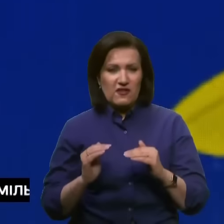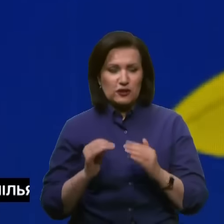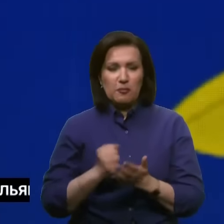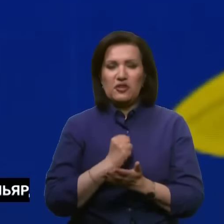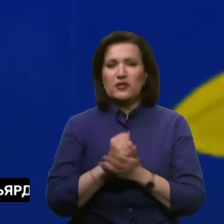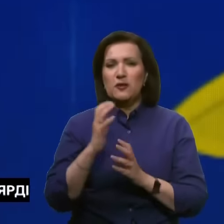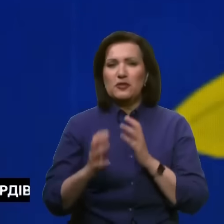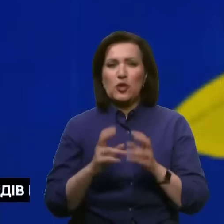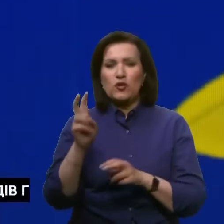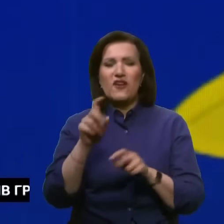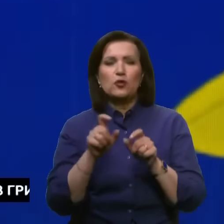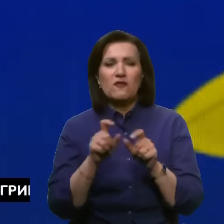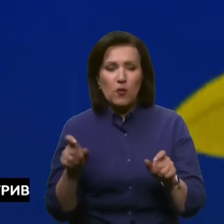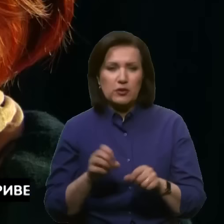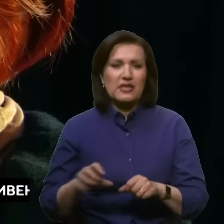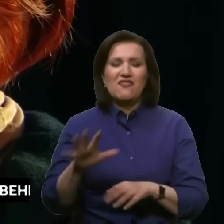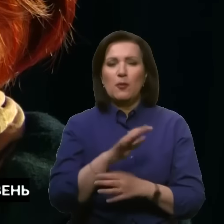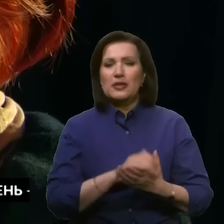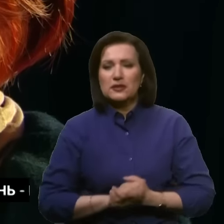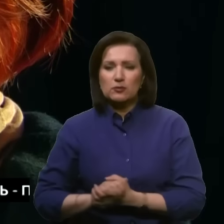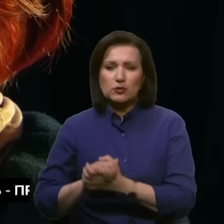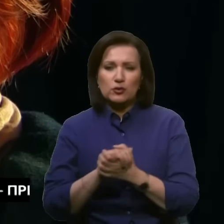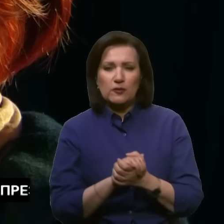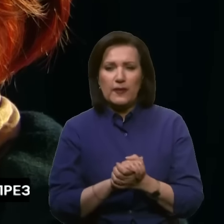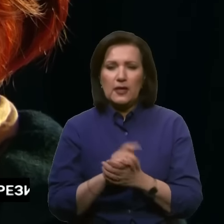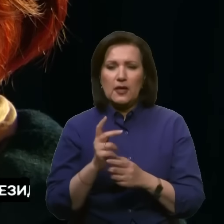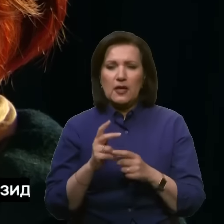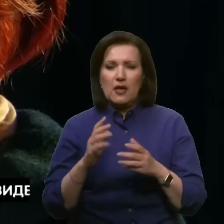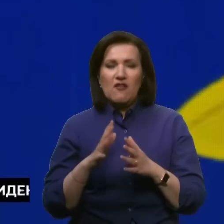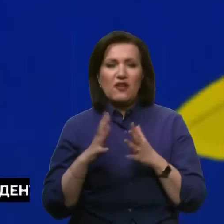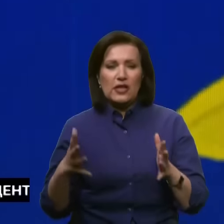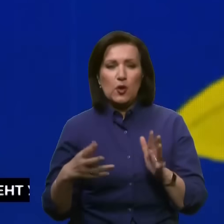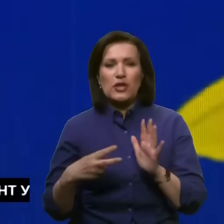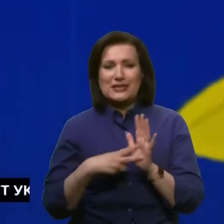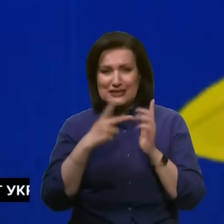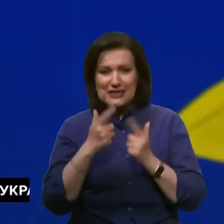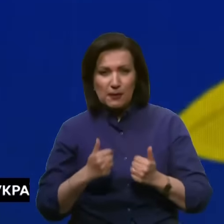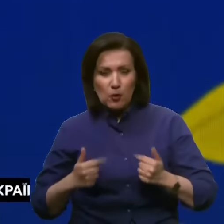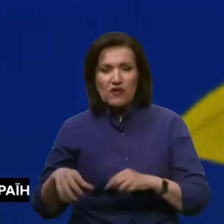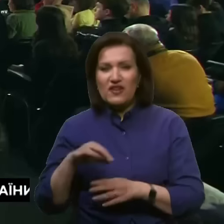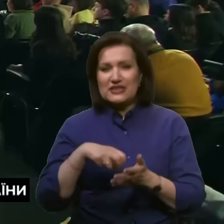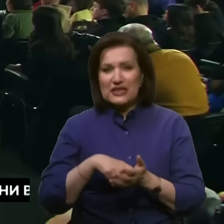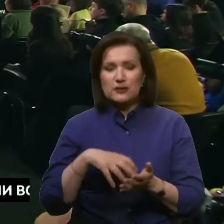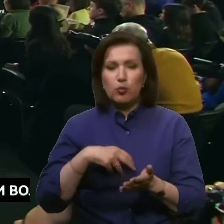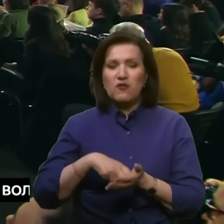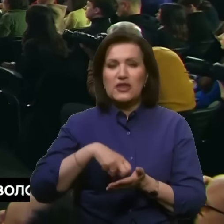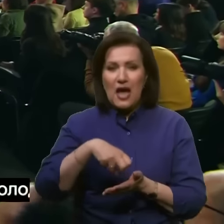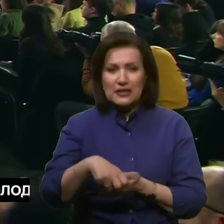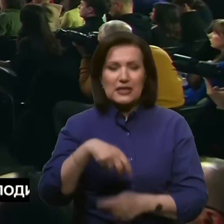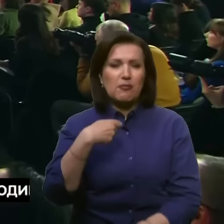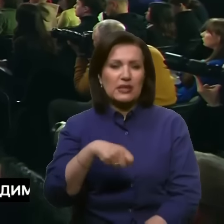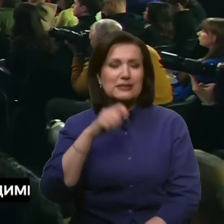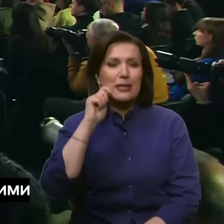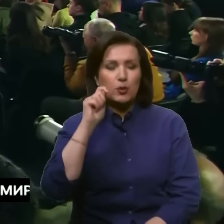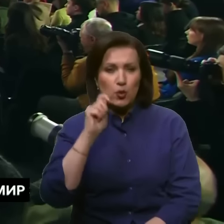підтверджений Міжнародним валютним фондом, Європейським Союзом, Великою Сімкою. Весь цей лист був наданий